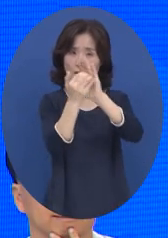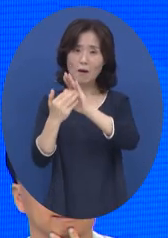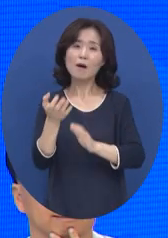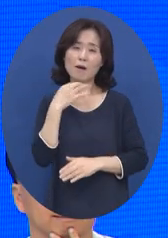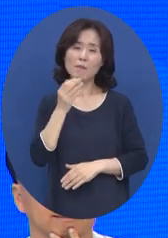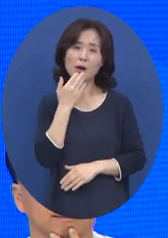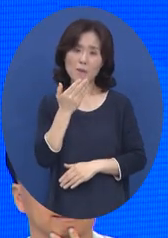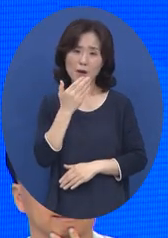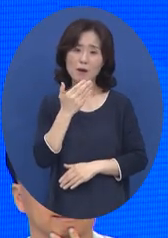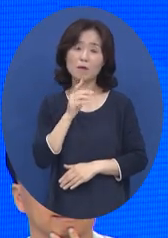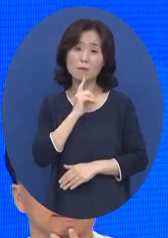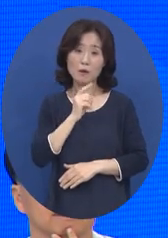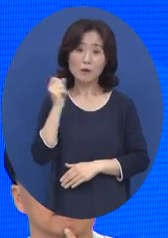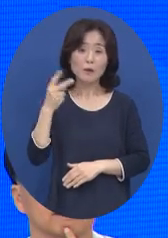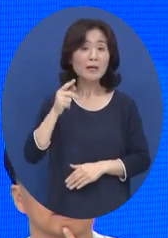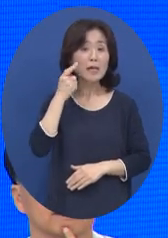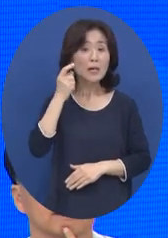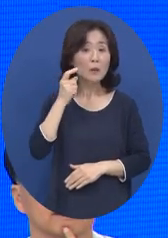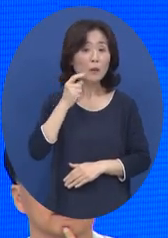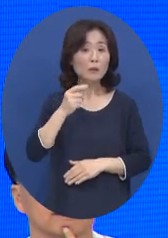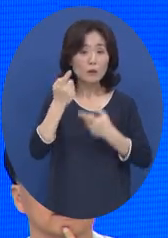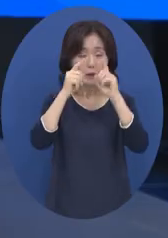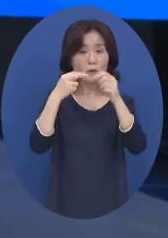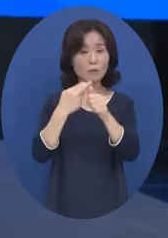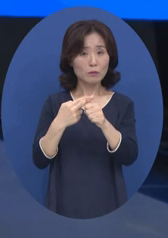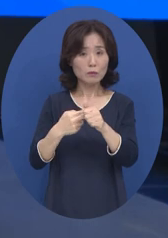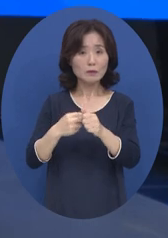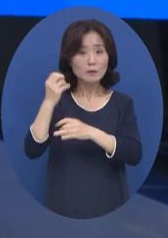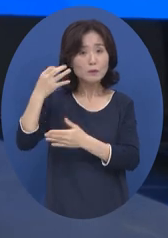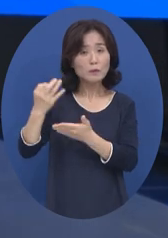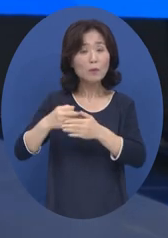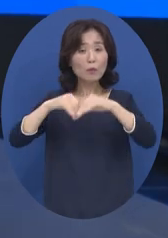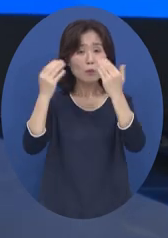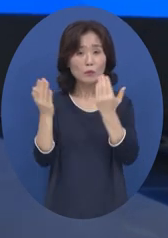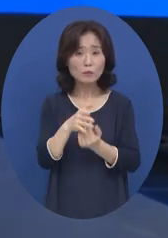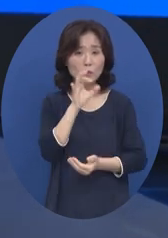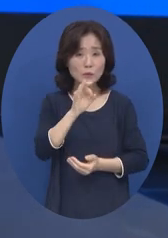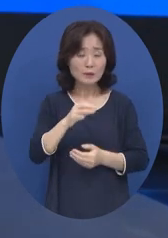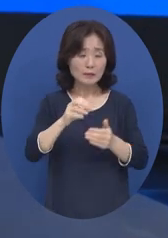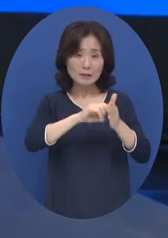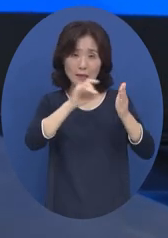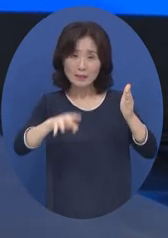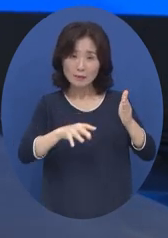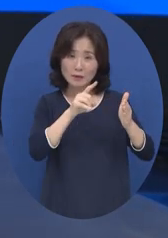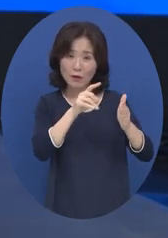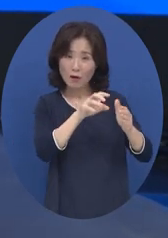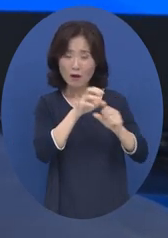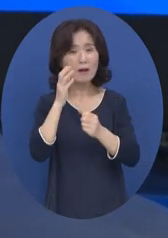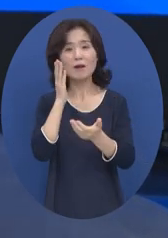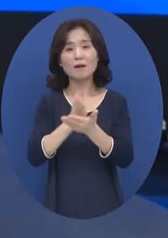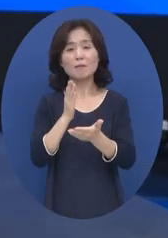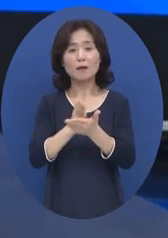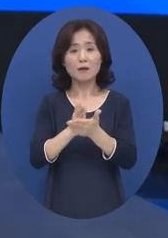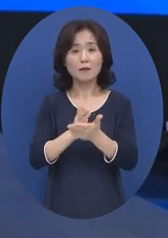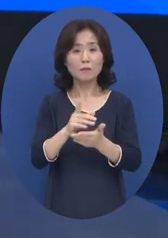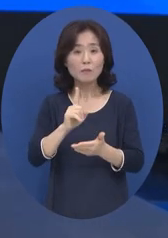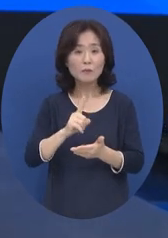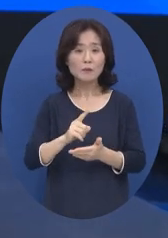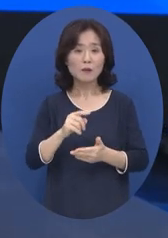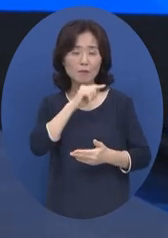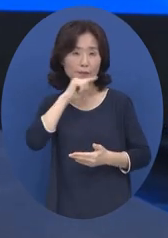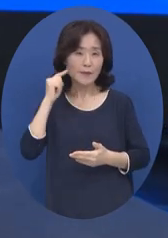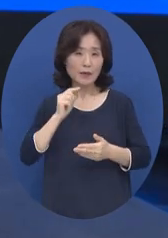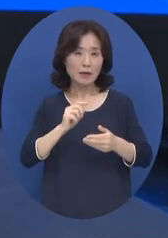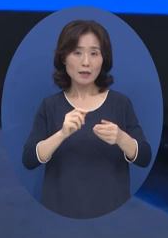의 도모 히로 일본 고마 자와 대학교 교수는 기본소득 의 모든 재원을 세금으로 충당 할 필요없이 적자 채권을